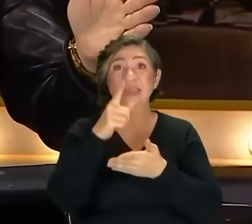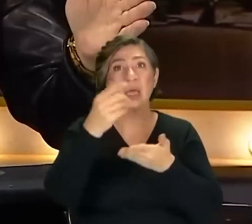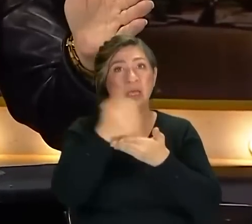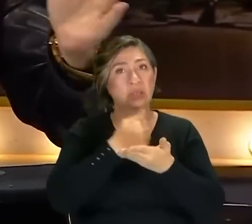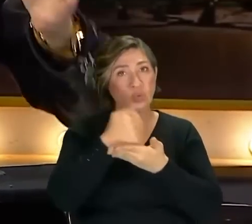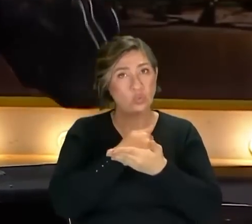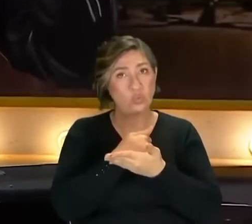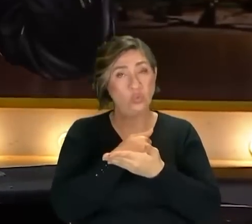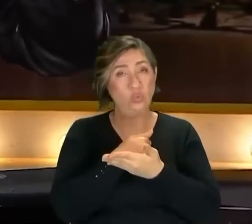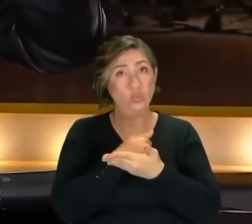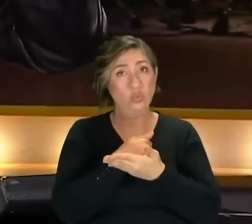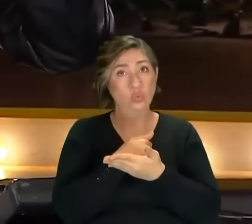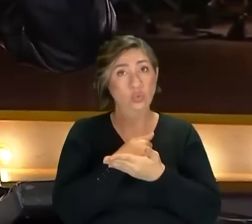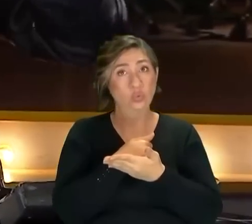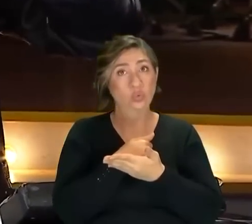sen kazanıyorsun.